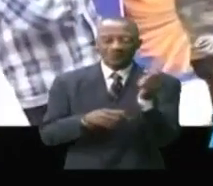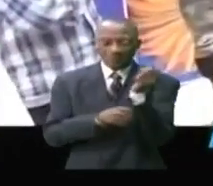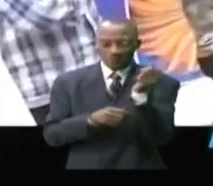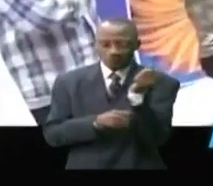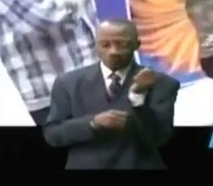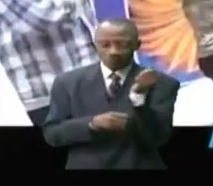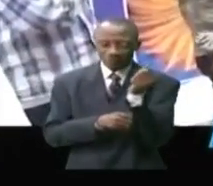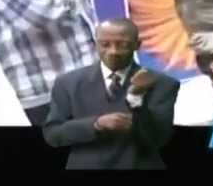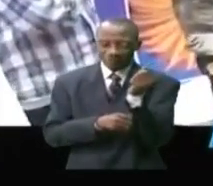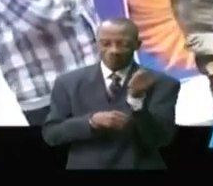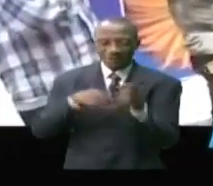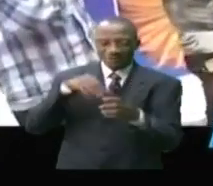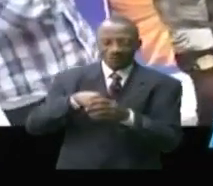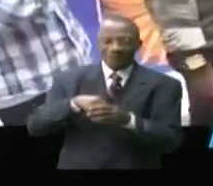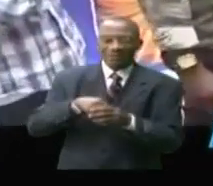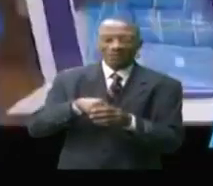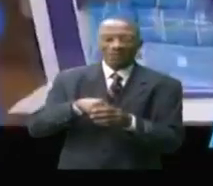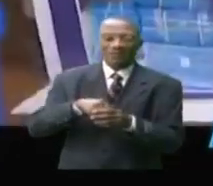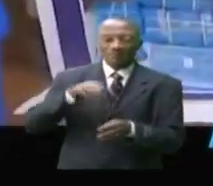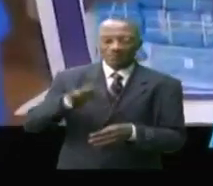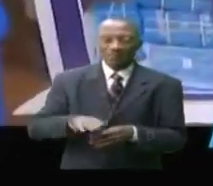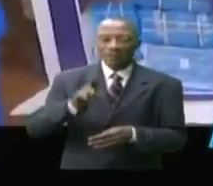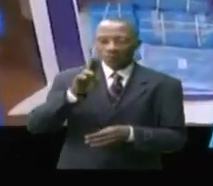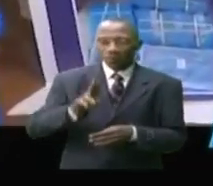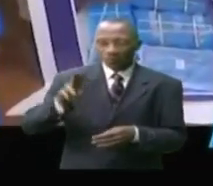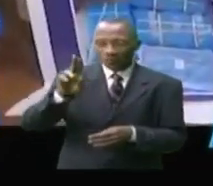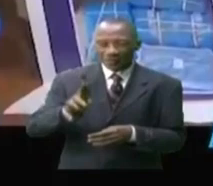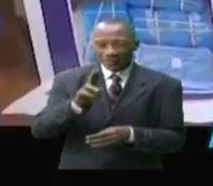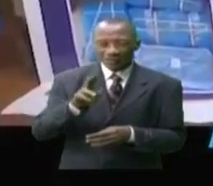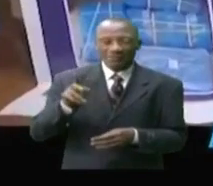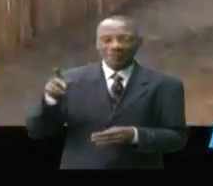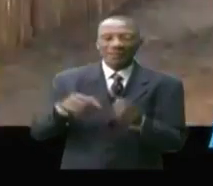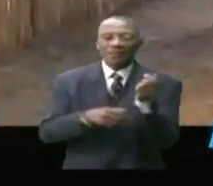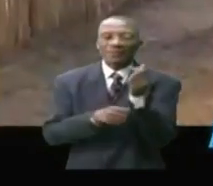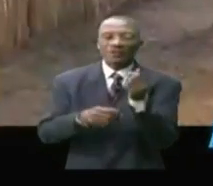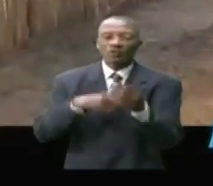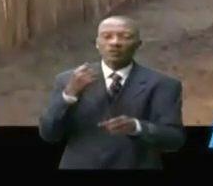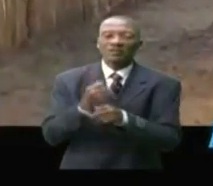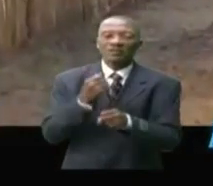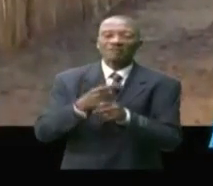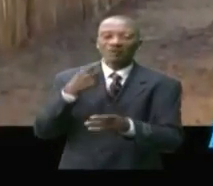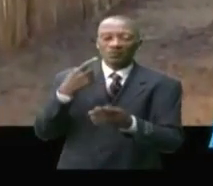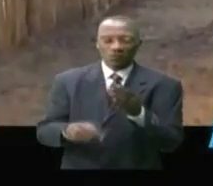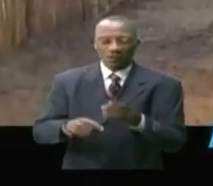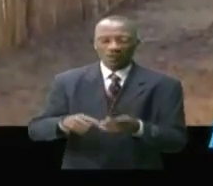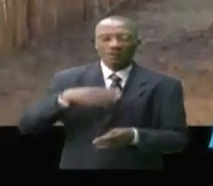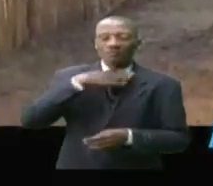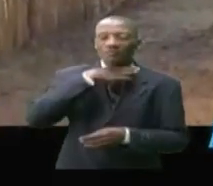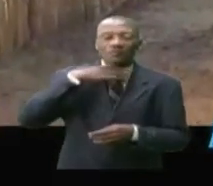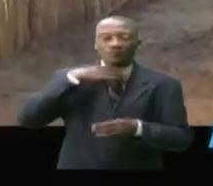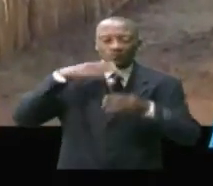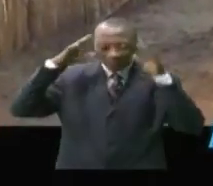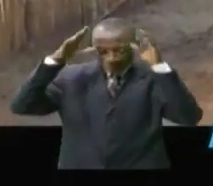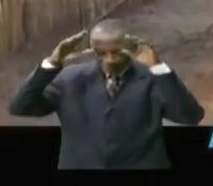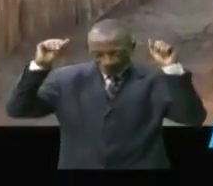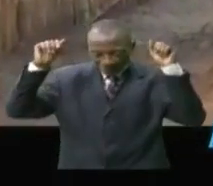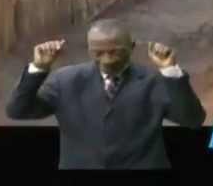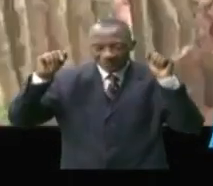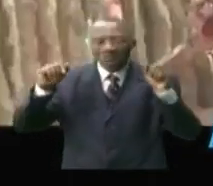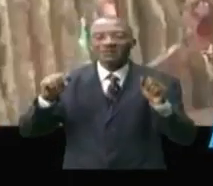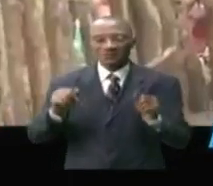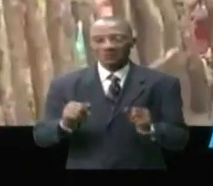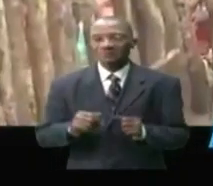fournitures remises ce jour par la délégation de Maître Eli Kayembe Moulaya pour appuyer l'initiative de ces jeunes